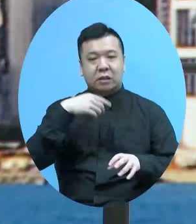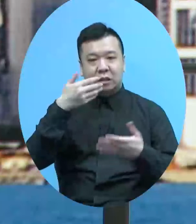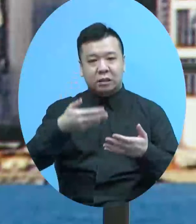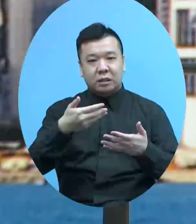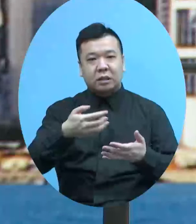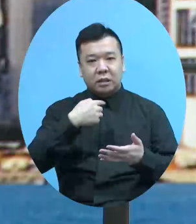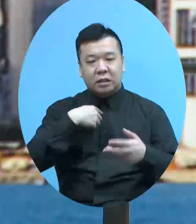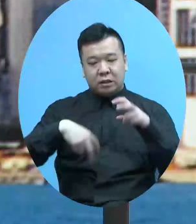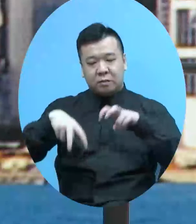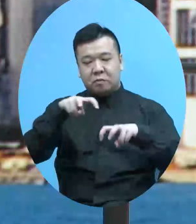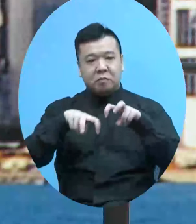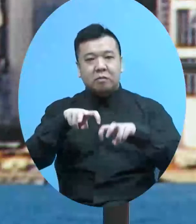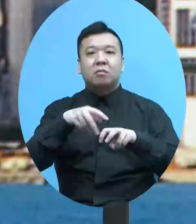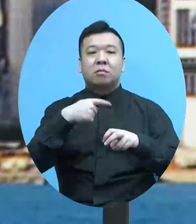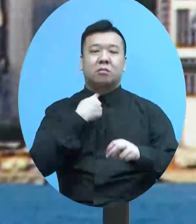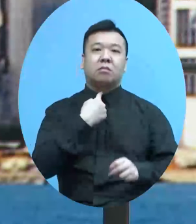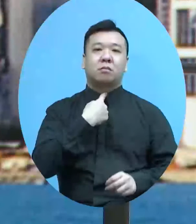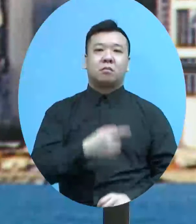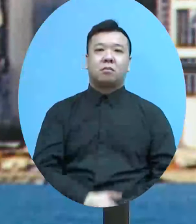正在調查中